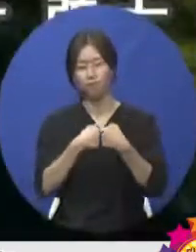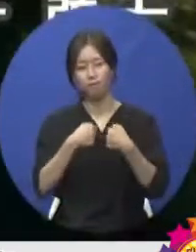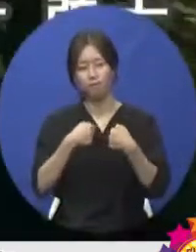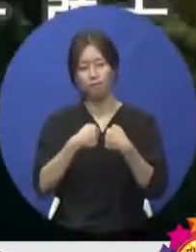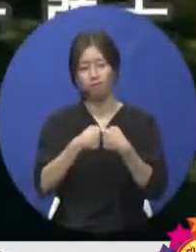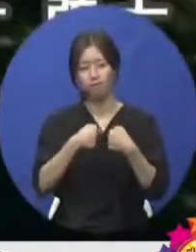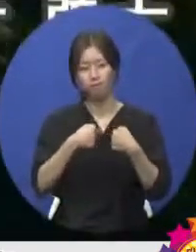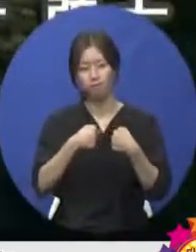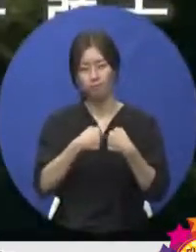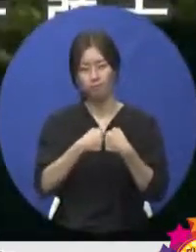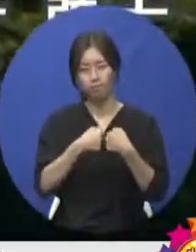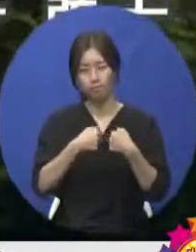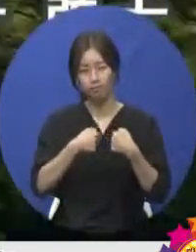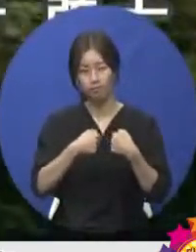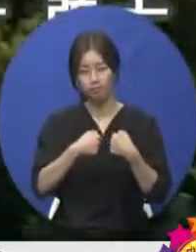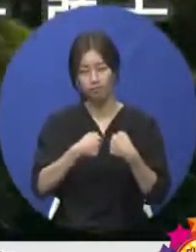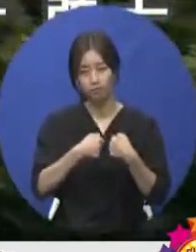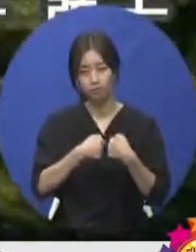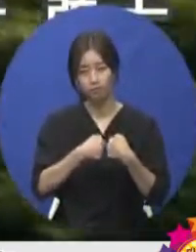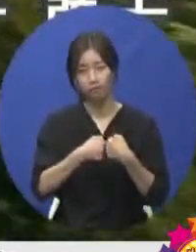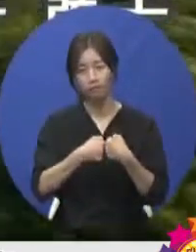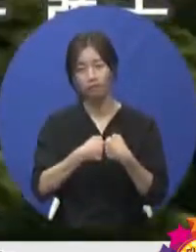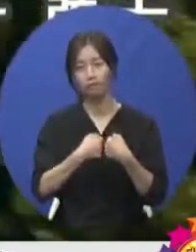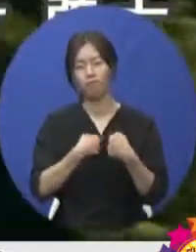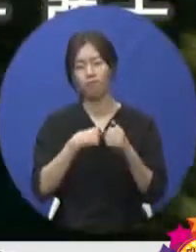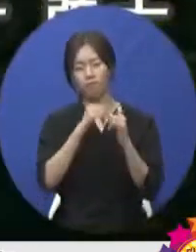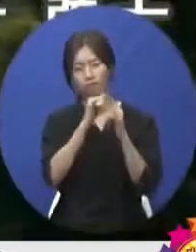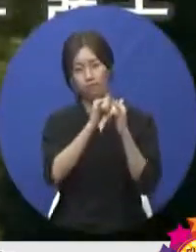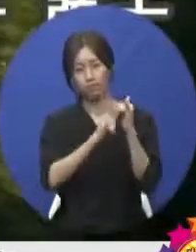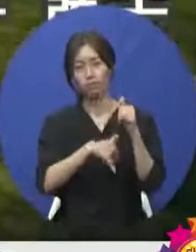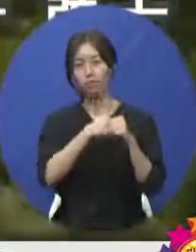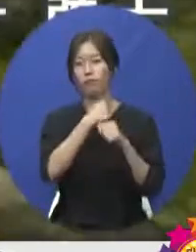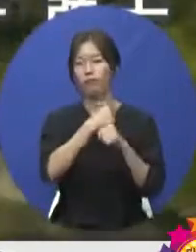봄 싸워서 공을